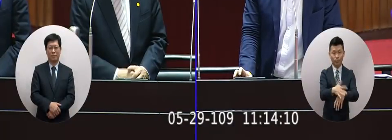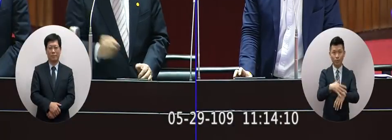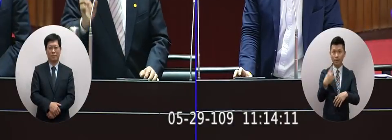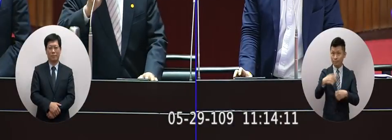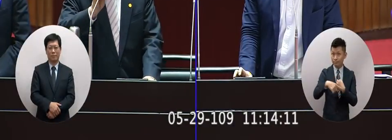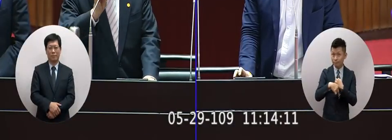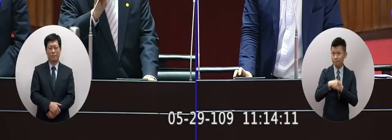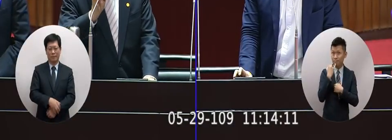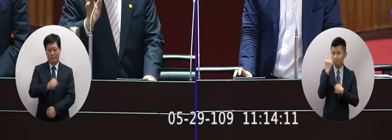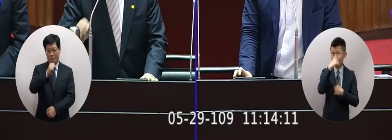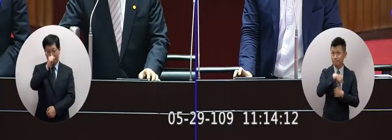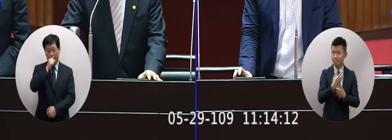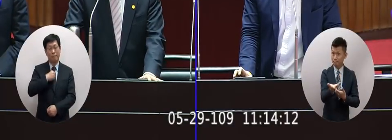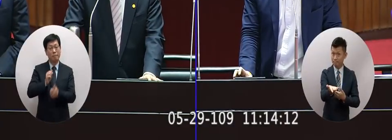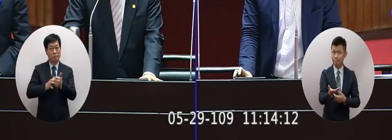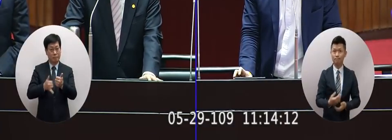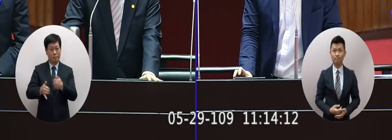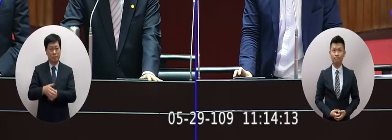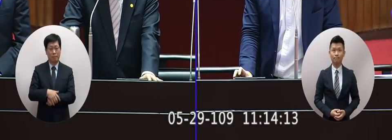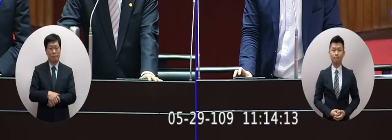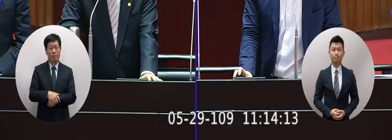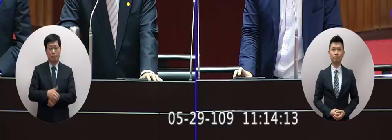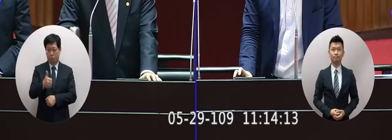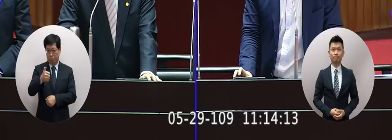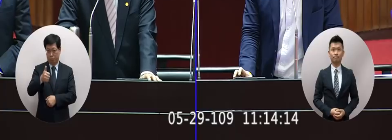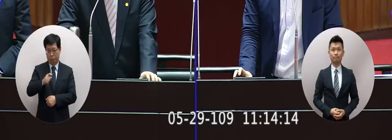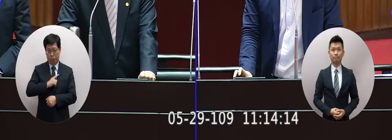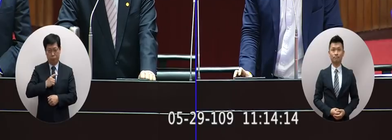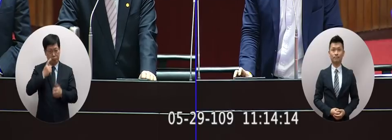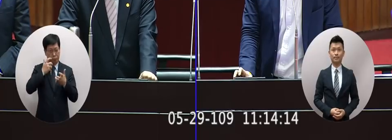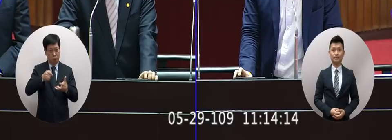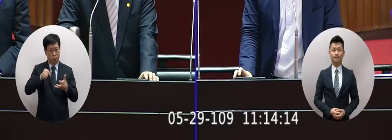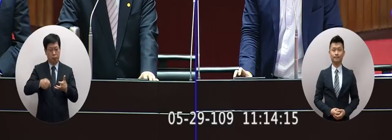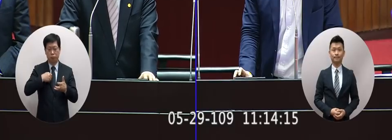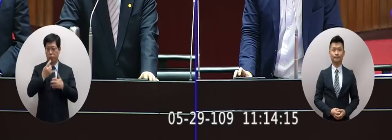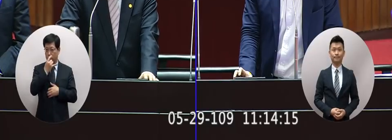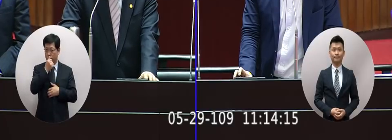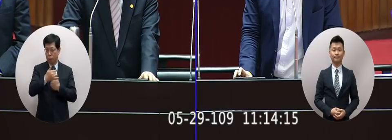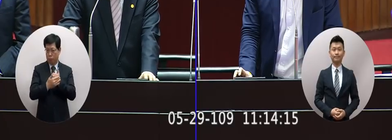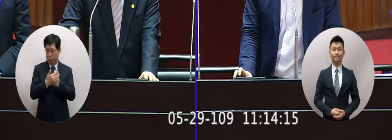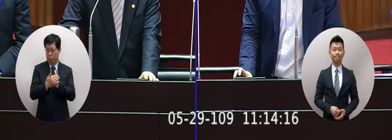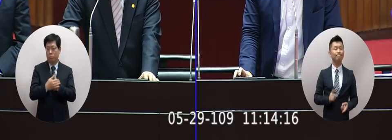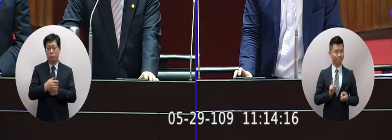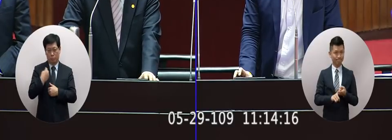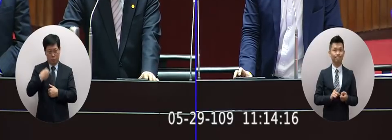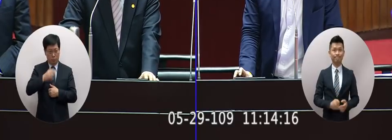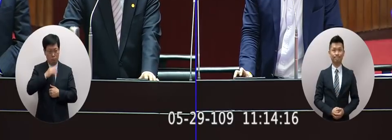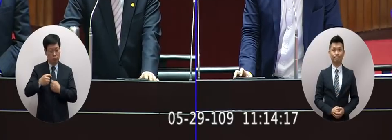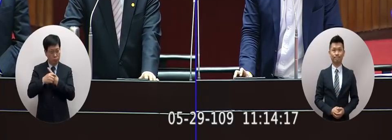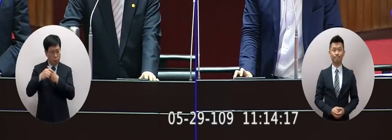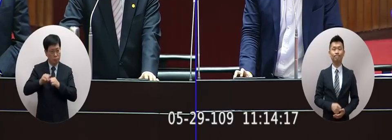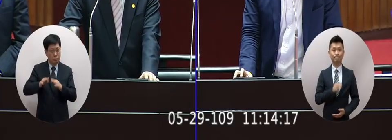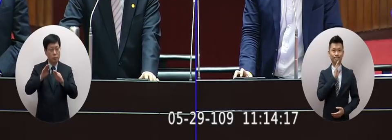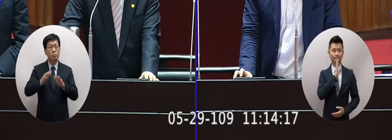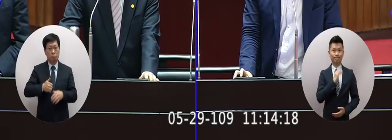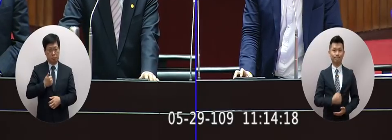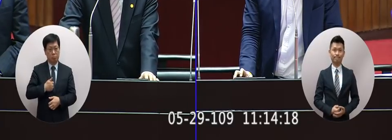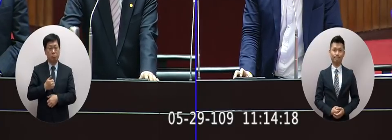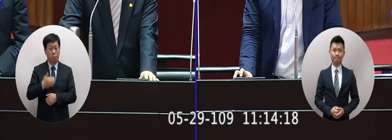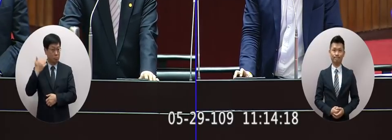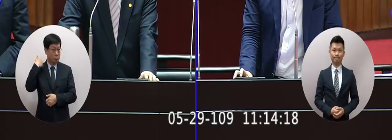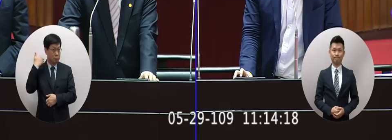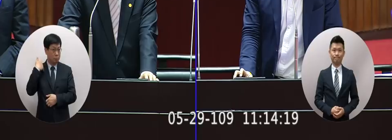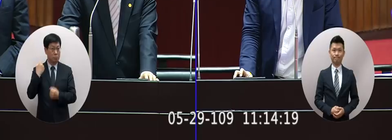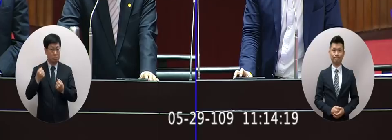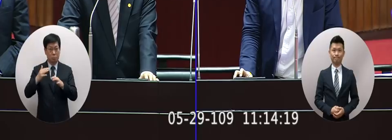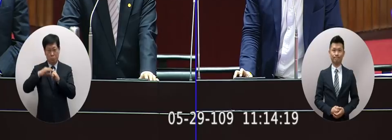卖？ 好，委婉。感謝你注重這個語言的保存加發展這個代誌。確實，過